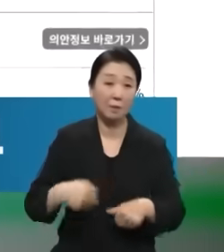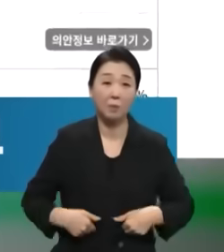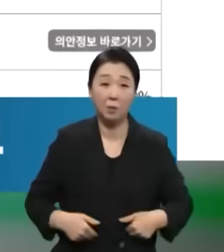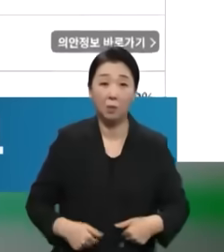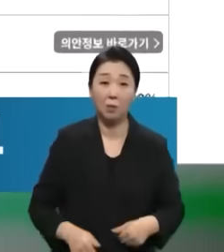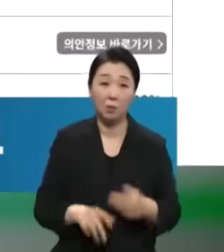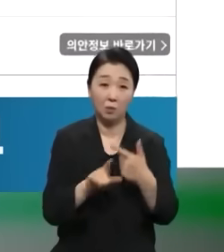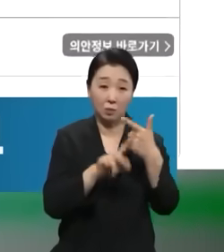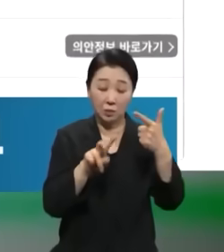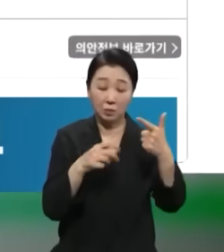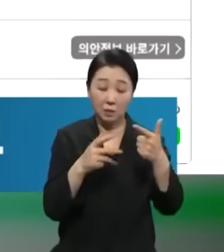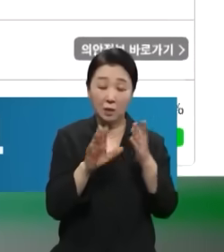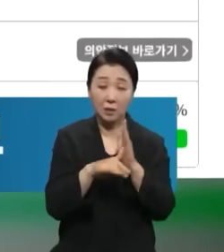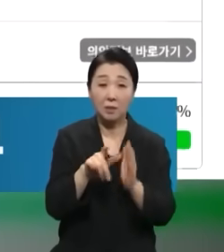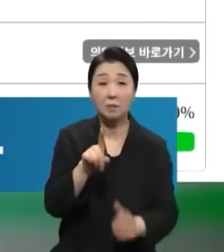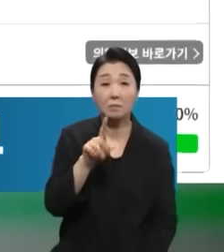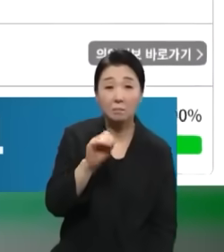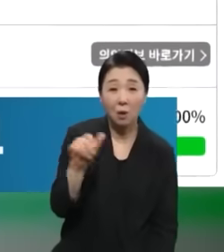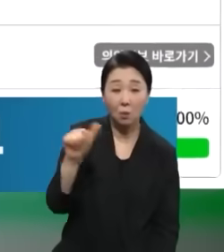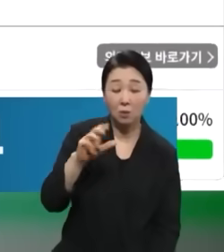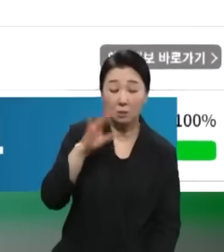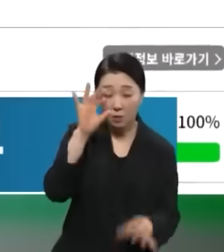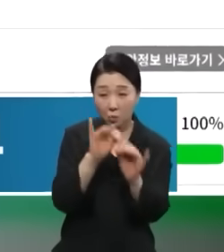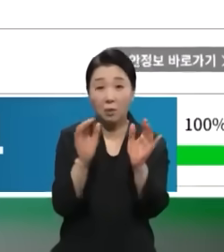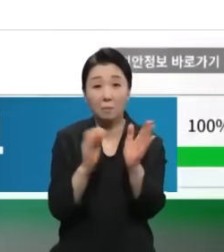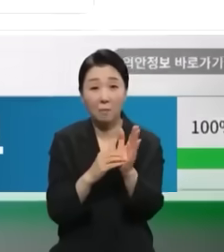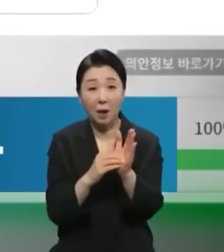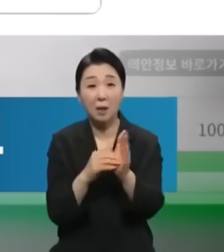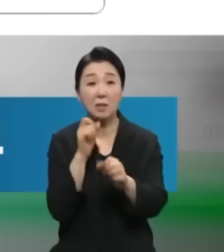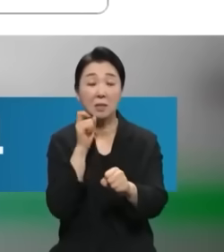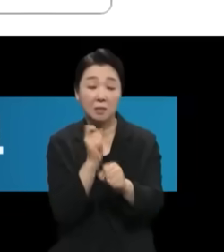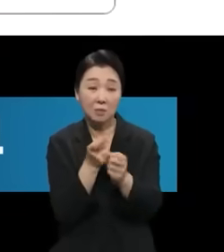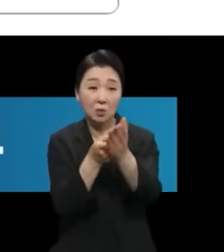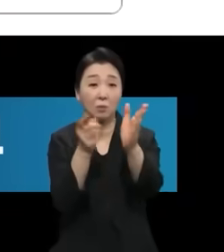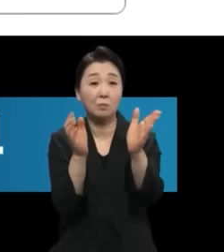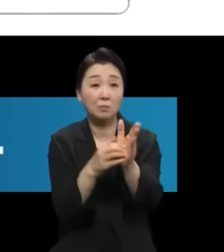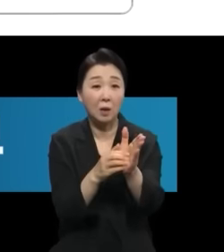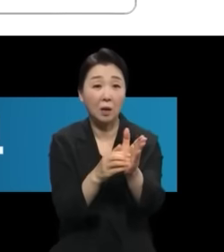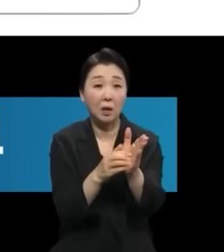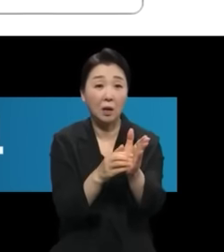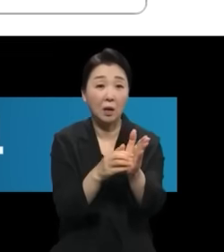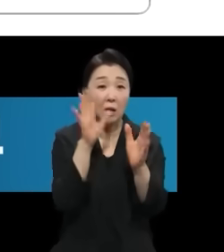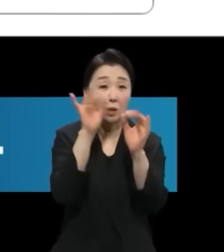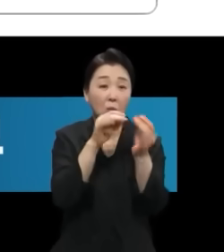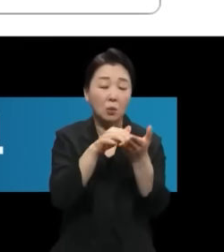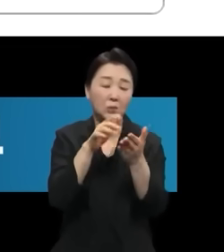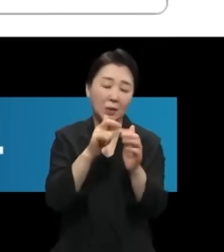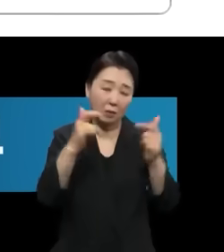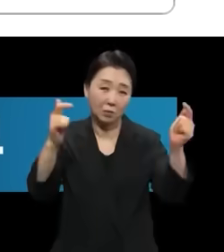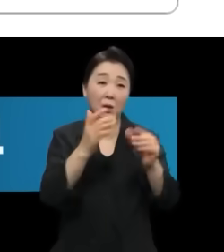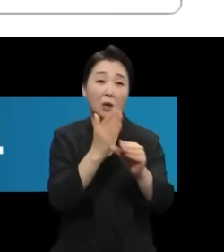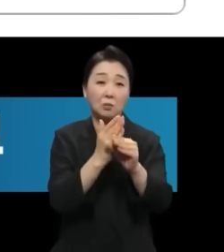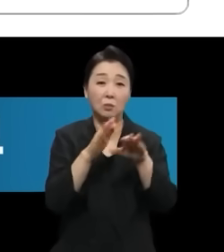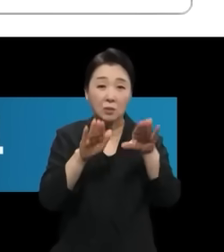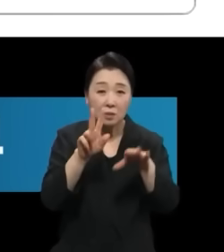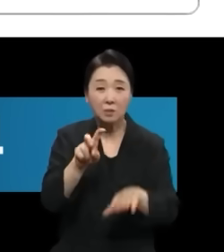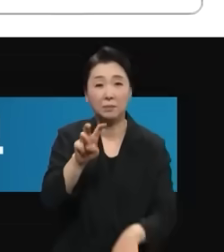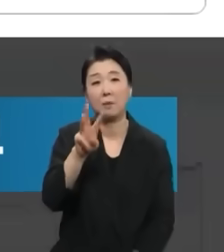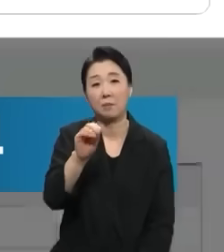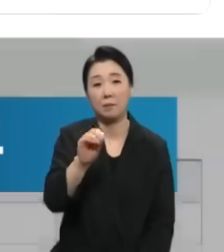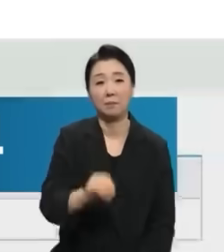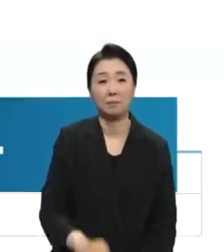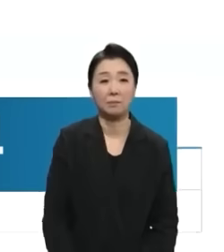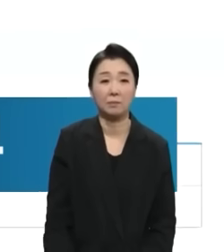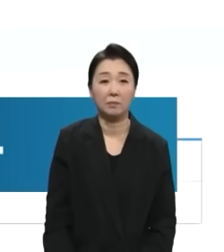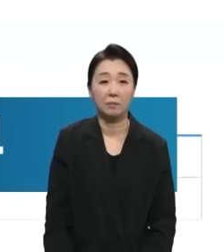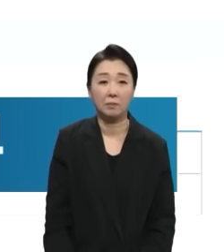지난 23일에 10만 5천 명이 동의해서 청원이 이미 접수됐지만 동의 수는 계속 늘어나서요 23만 명에